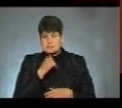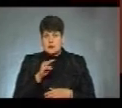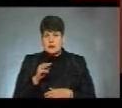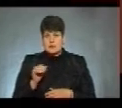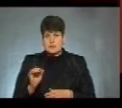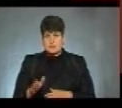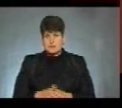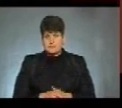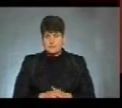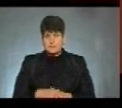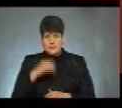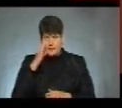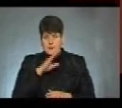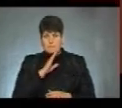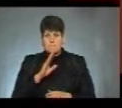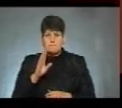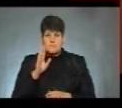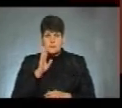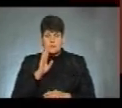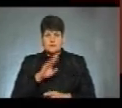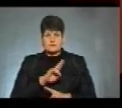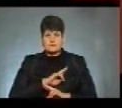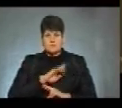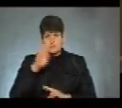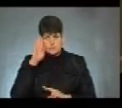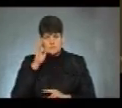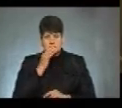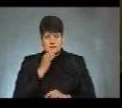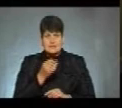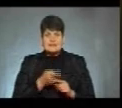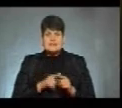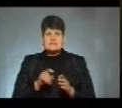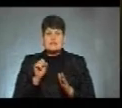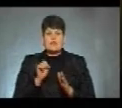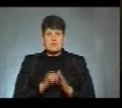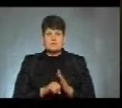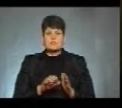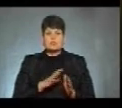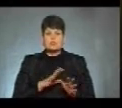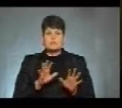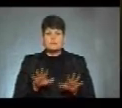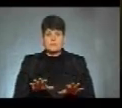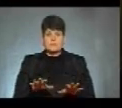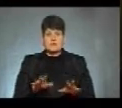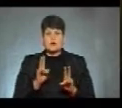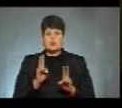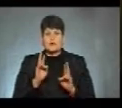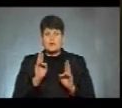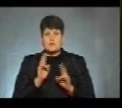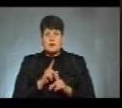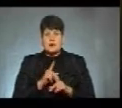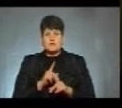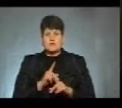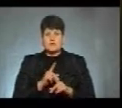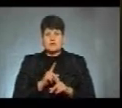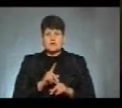засіданні. Батьки покійного Віталія Гнатишина відреагували. Це вбивство було на місці. Хто неправильно давав? Які там рвоти, що